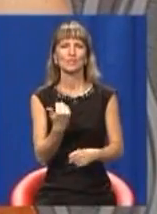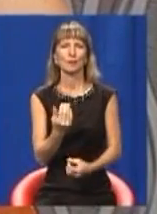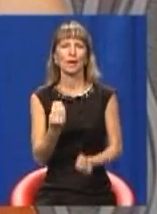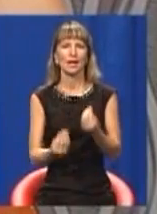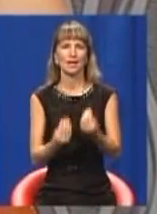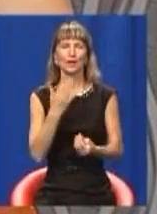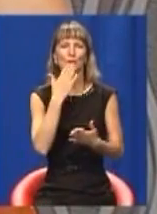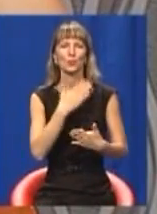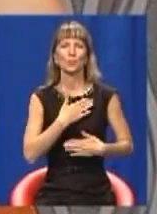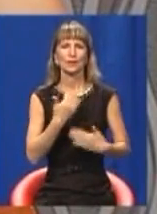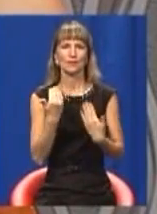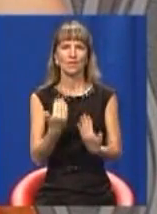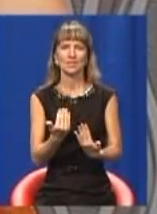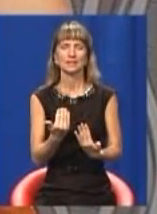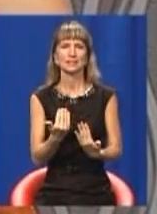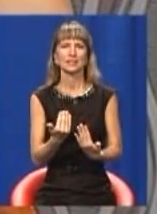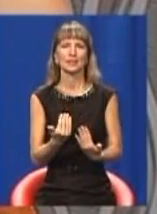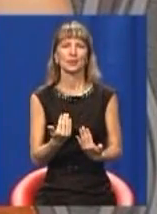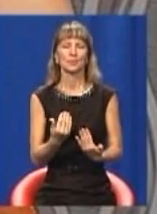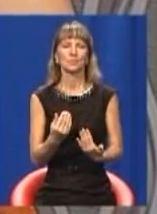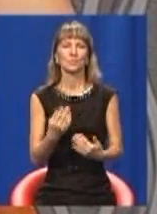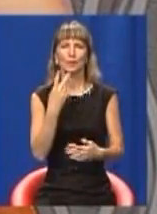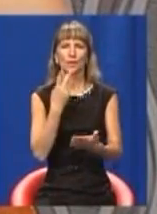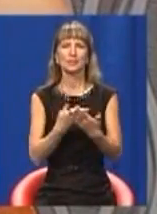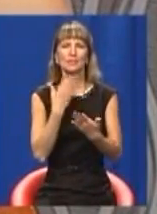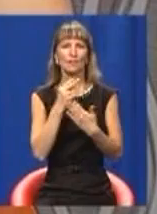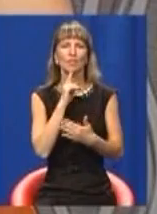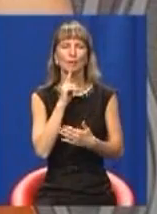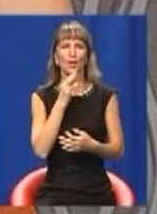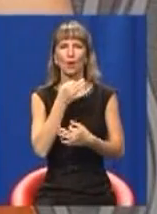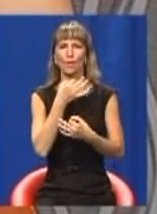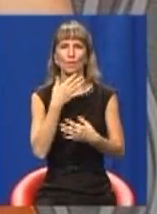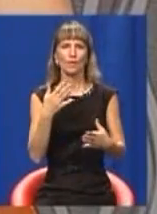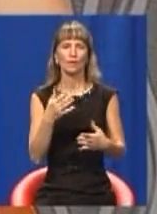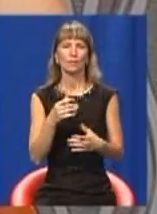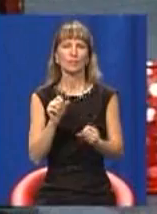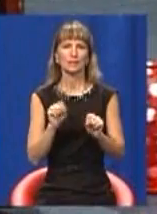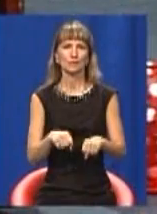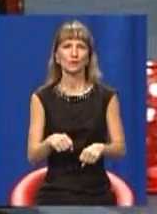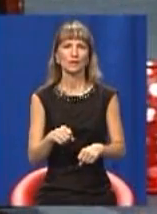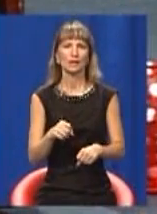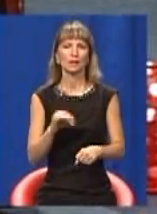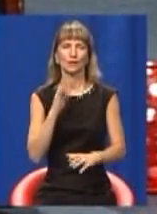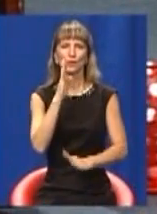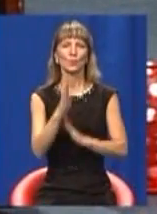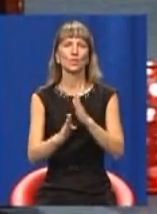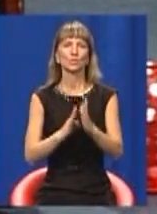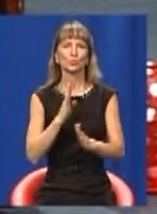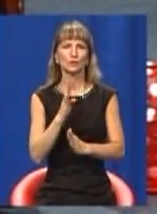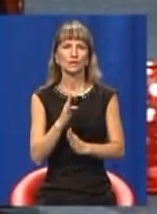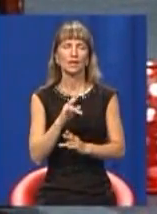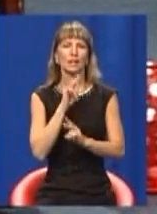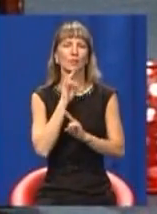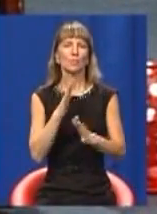гратися, просто любити вас, ото підходити, знаєте, проявляти свою увагу будь-яким чином, мені здається, просто цілодобово. Ну,